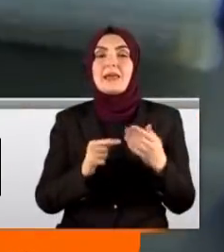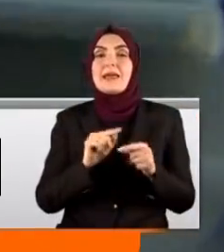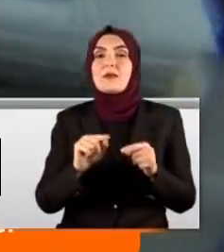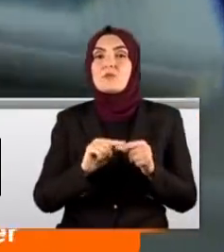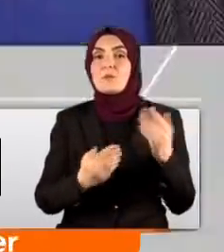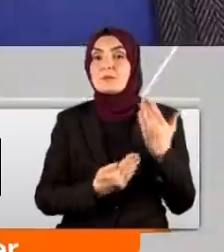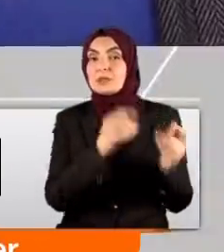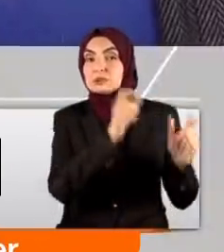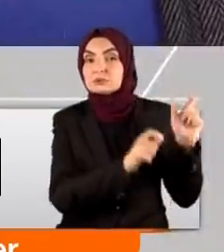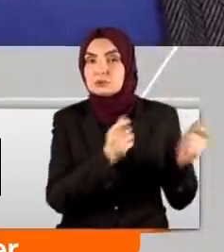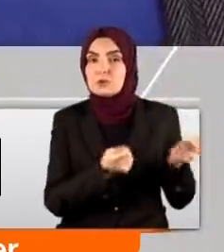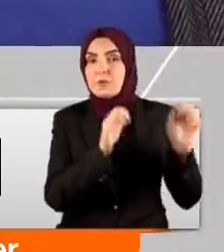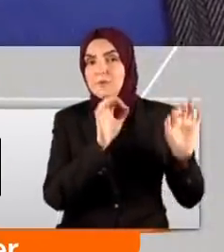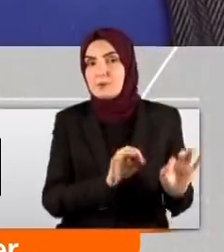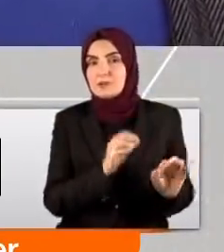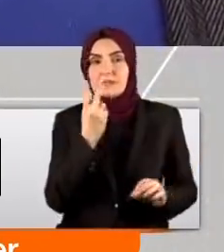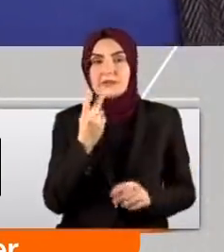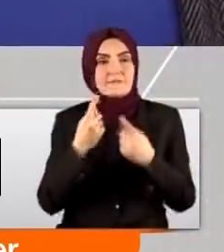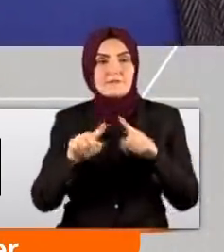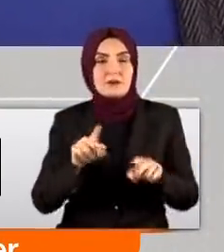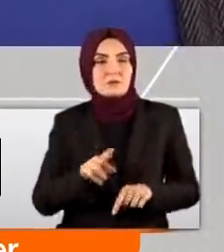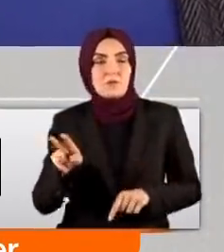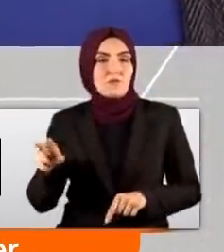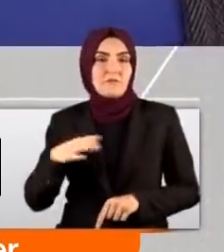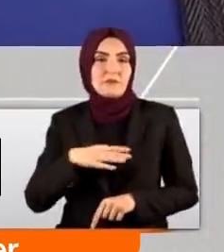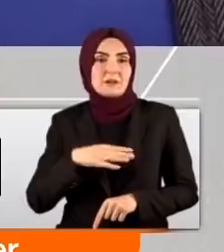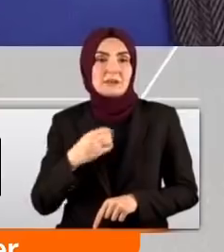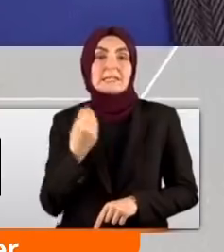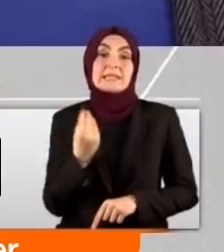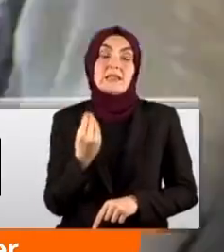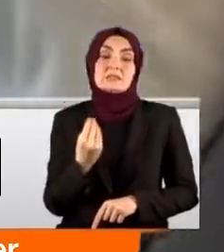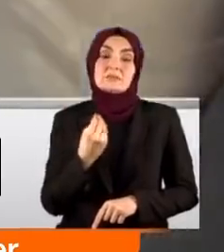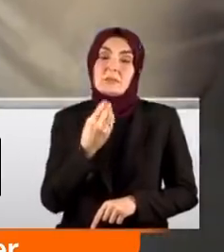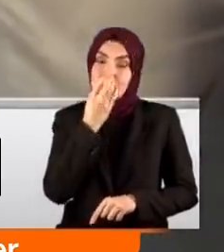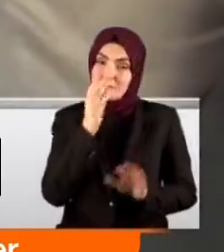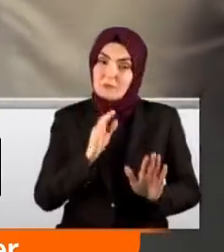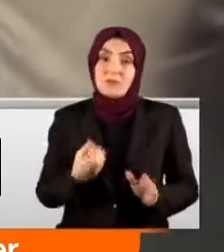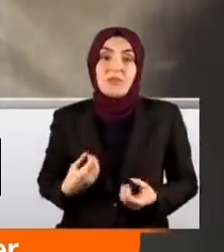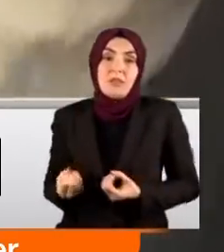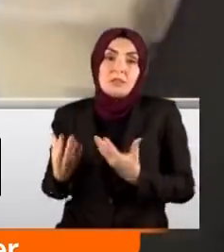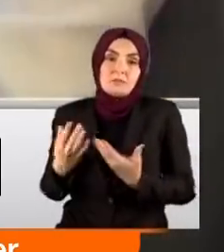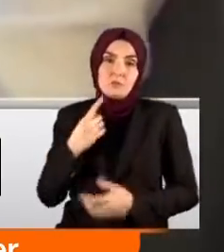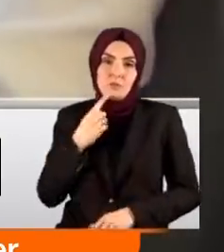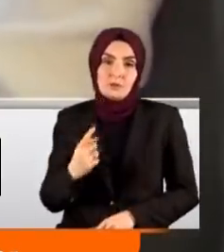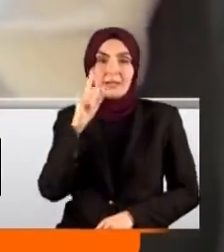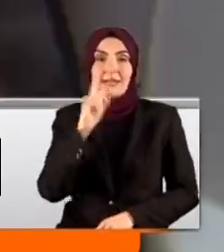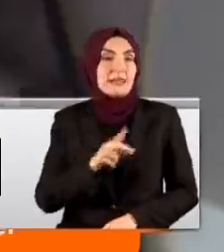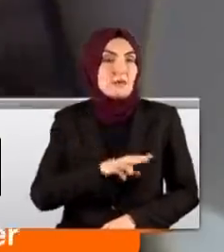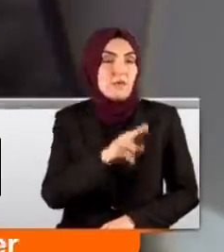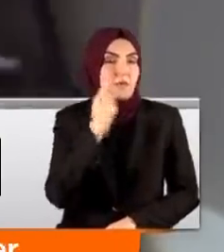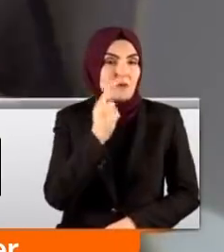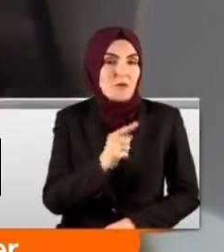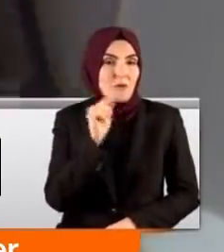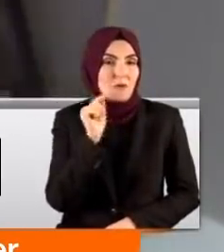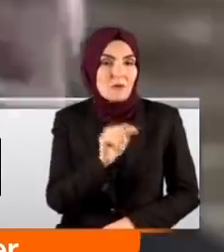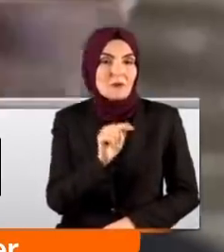ayrı formül var. Biz de asgari ücretteki aynı zamı bekliyoruz. Yani iyileştirme mecbur yapacak, yetmiyor. İlk formüle göre tüm emekli maaşlarına seyyanen